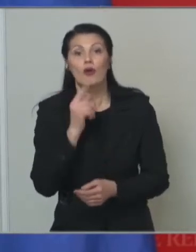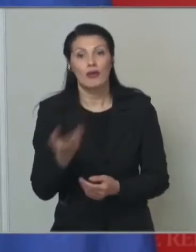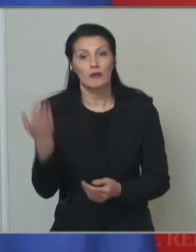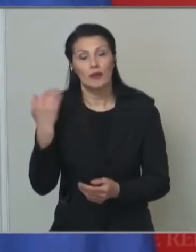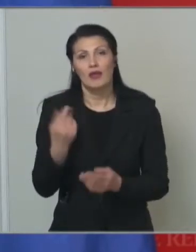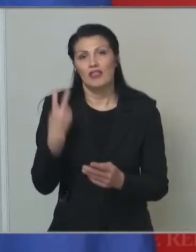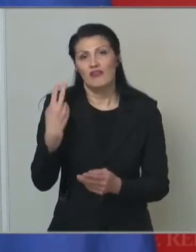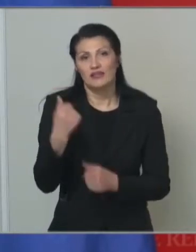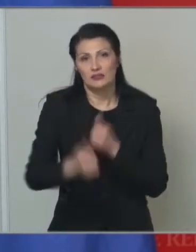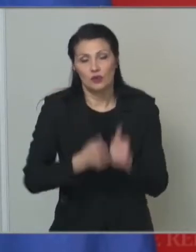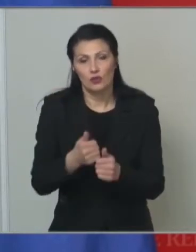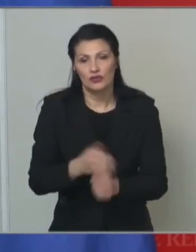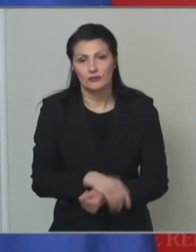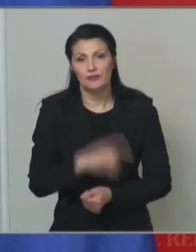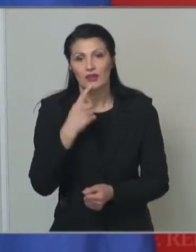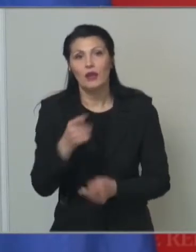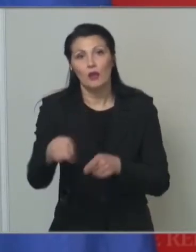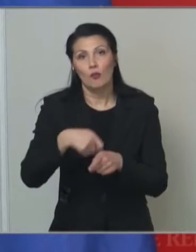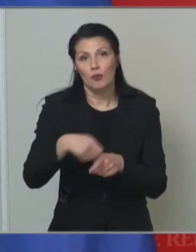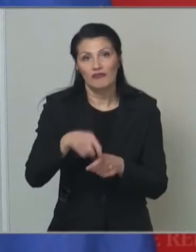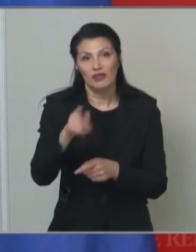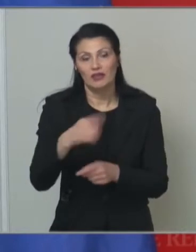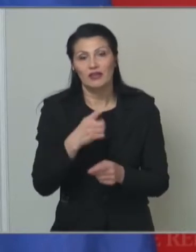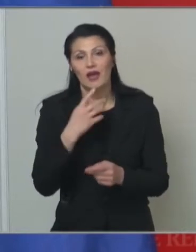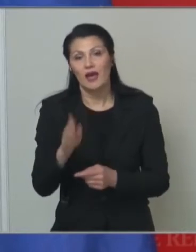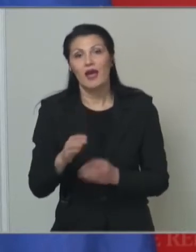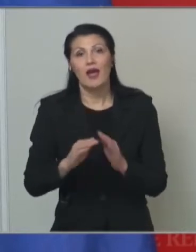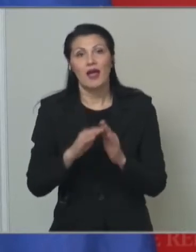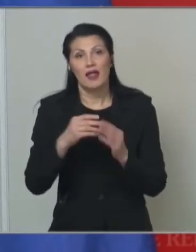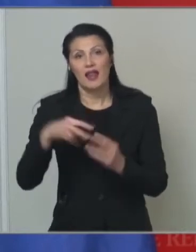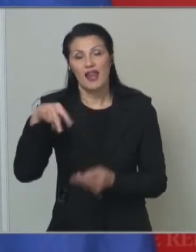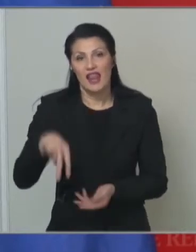години. Тука е и конзервацијата на Лешочкиот манастир.